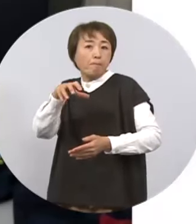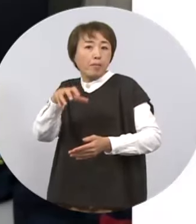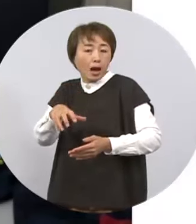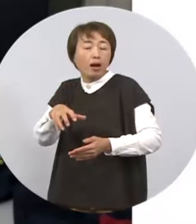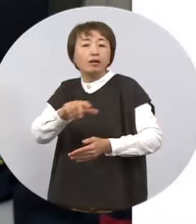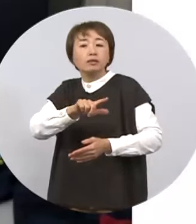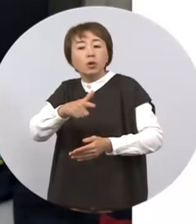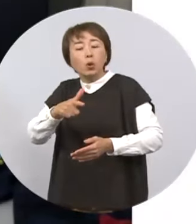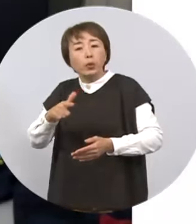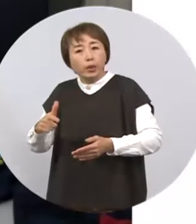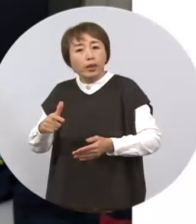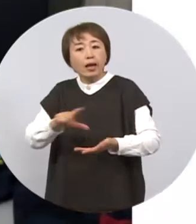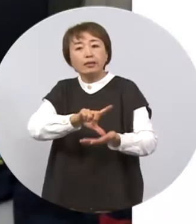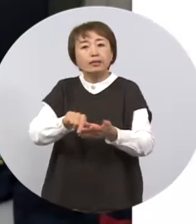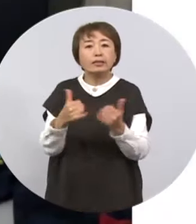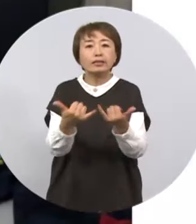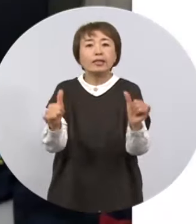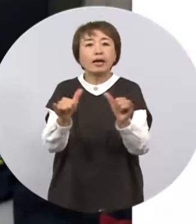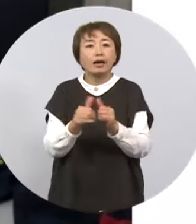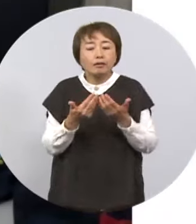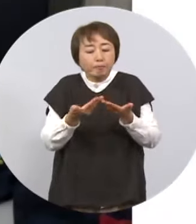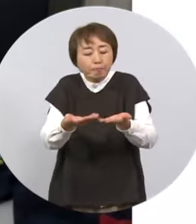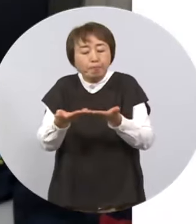域社会に貢献するものがあります。